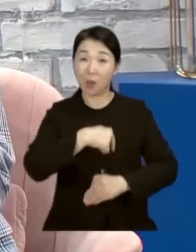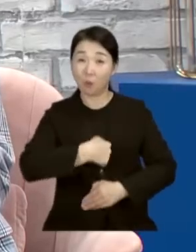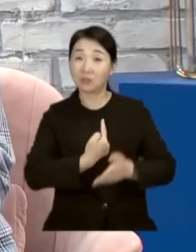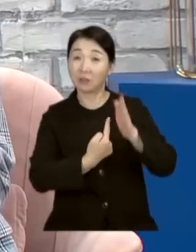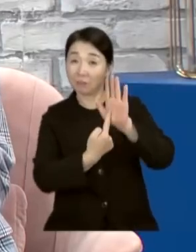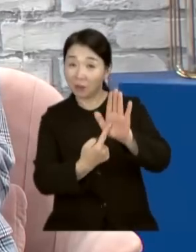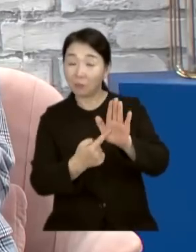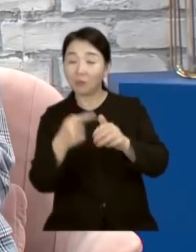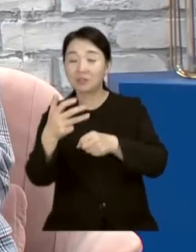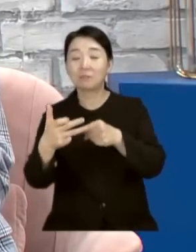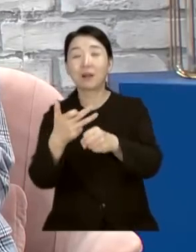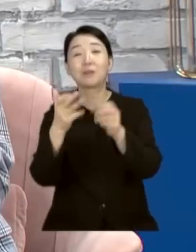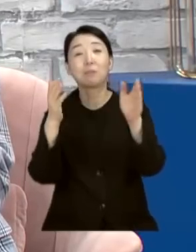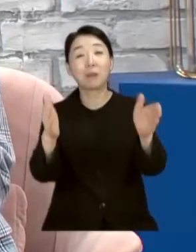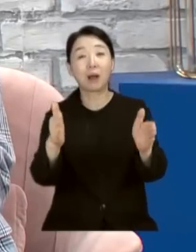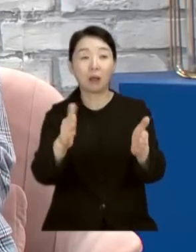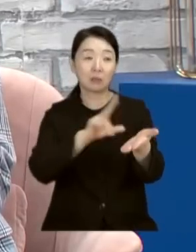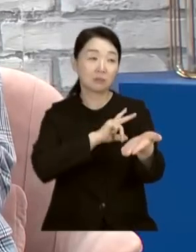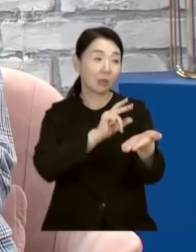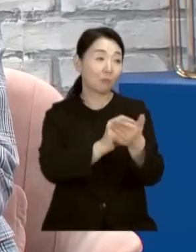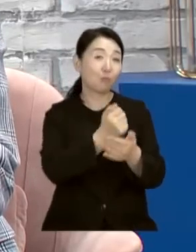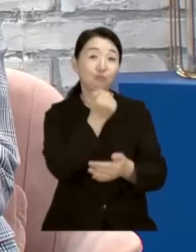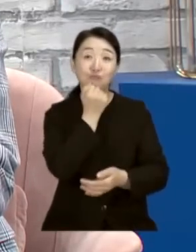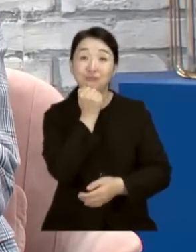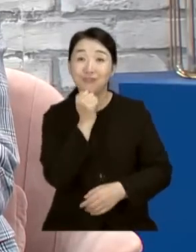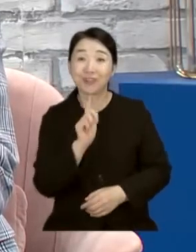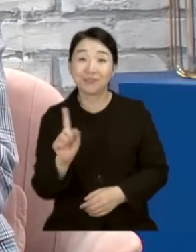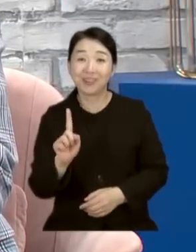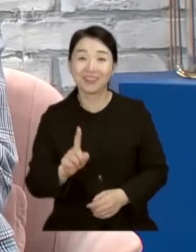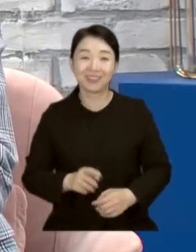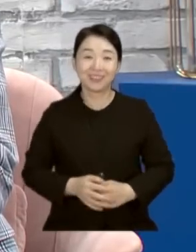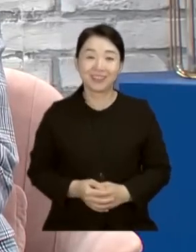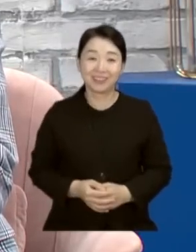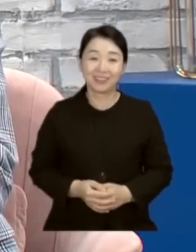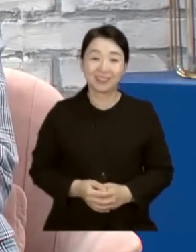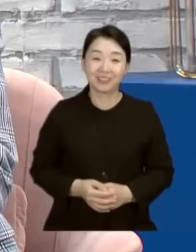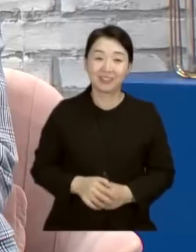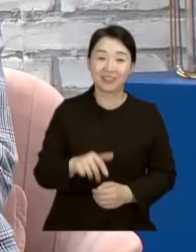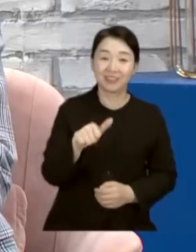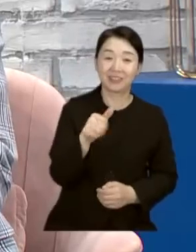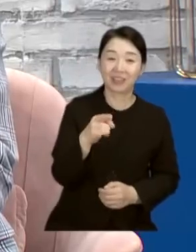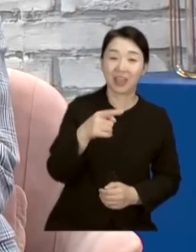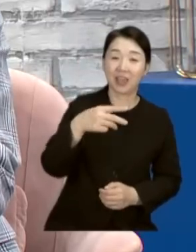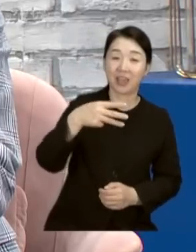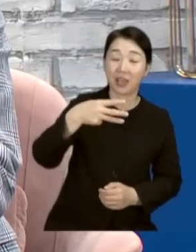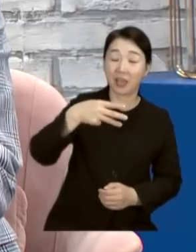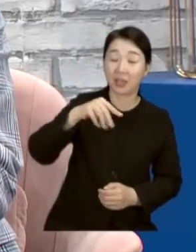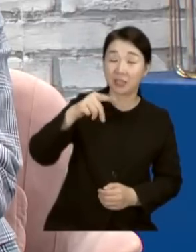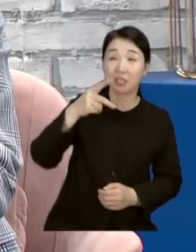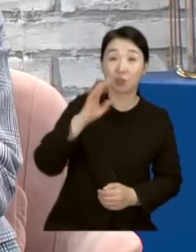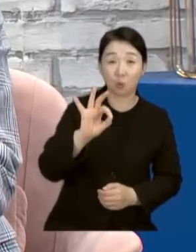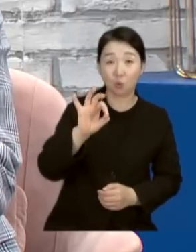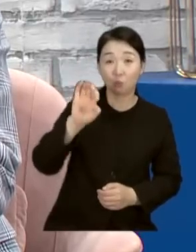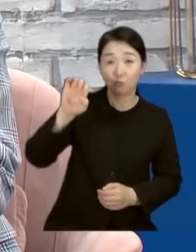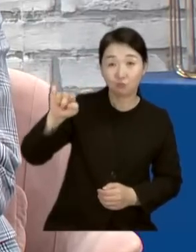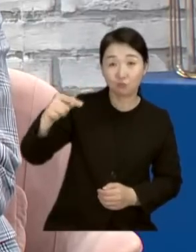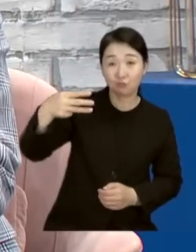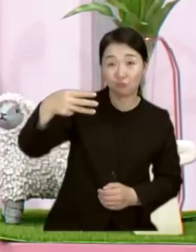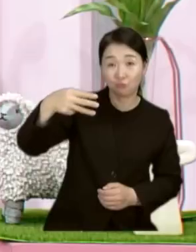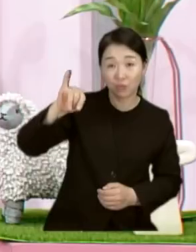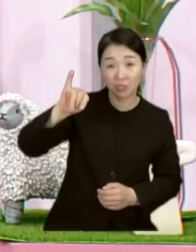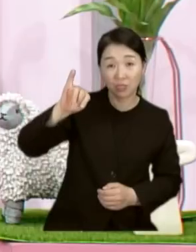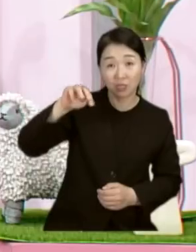솔로? 네. 네, 아니 네, 근데 네. 너무 제목이 웃겨서 그죠? 제목이 뭐예요? 게리롱 프리롱? 네, 네 게리롱 프리롱인데 네.